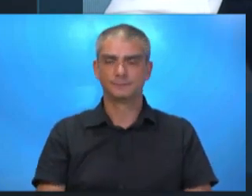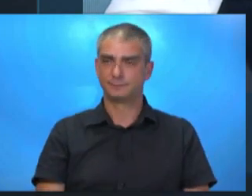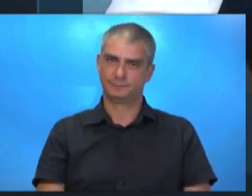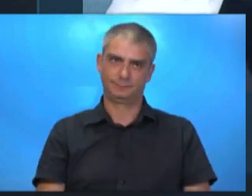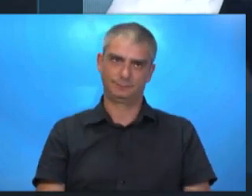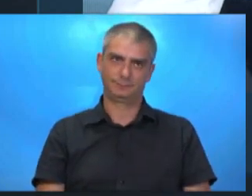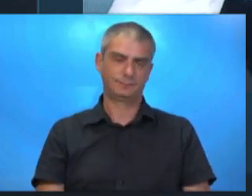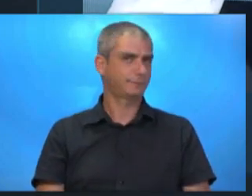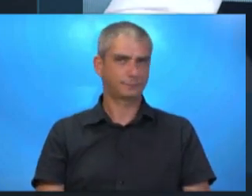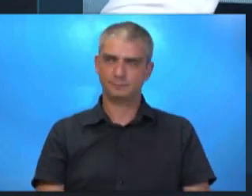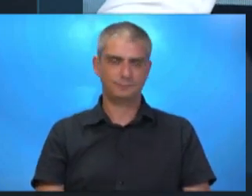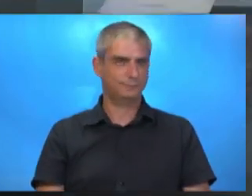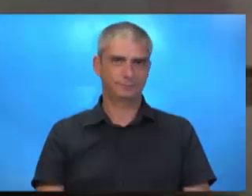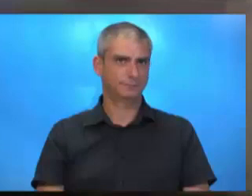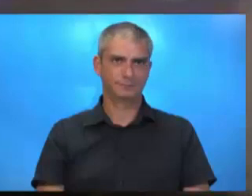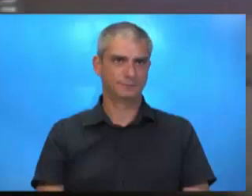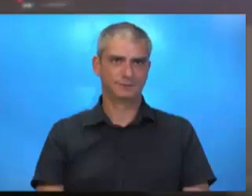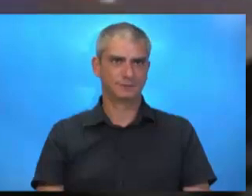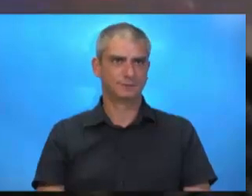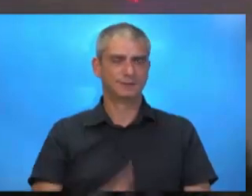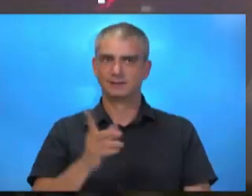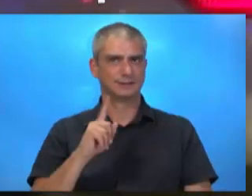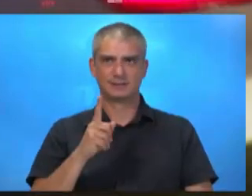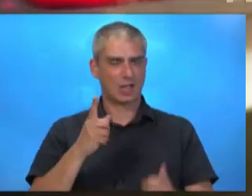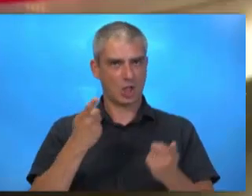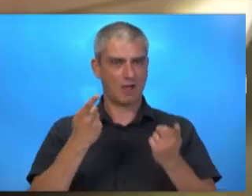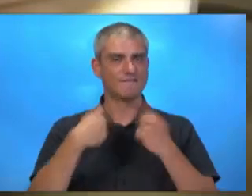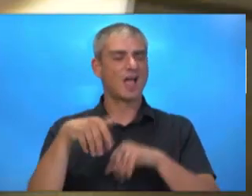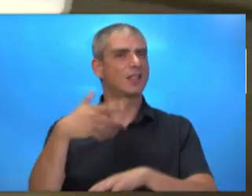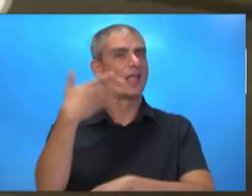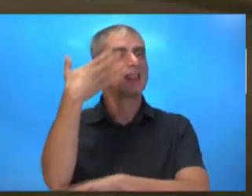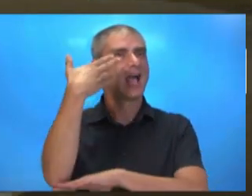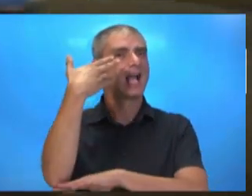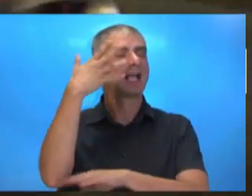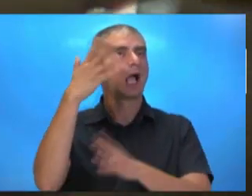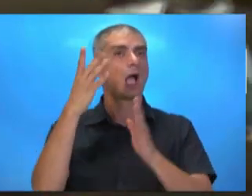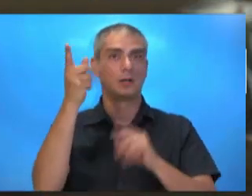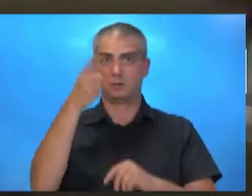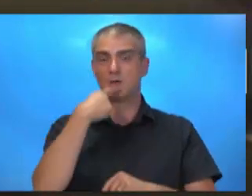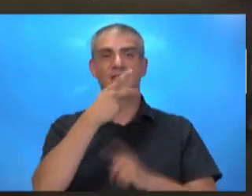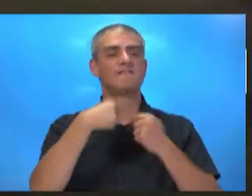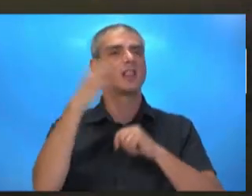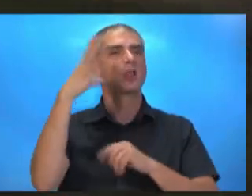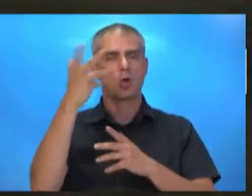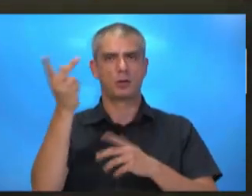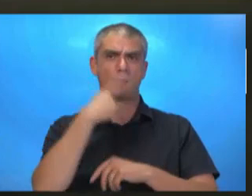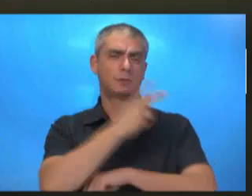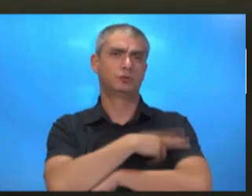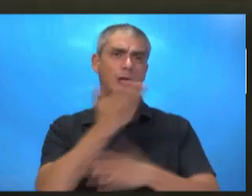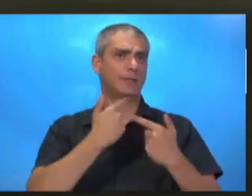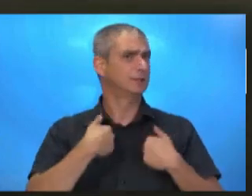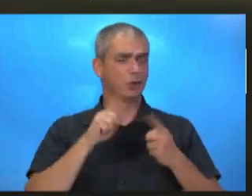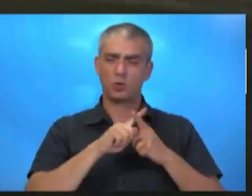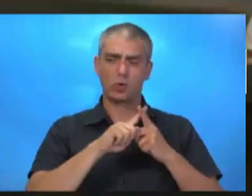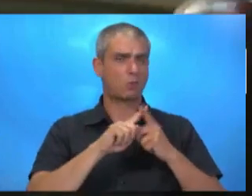זה לא כלשונים, זה ועדת חקירה ממלכתית, ועדת אור, קבעה שהמשטרה מתייחסת אלינו כאל אויבים ולא כאל